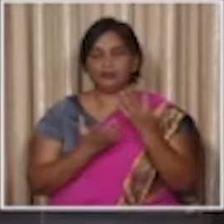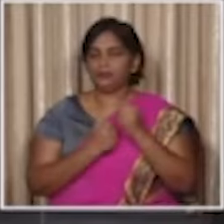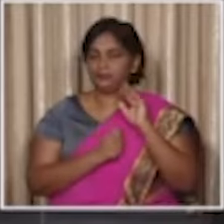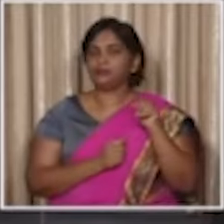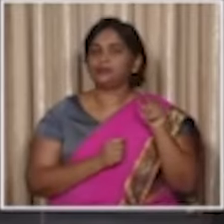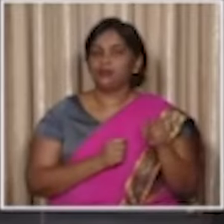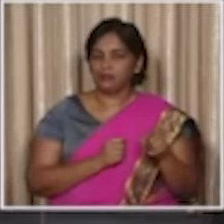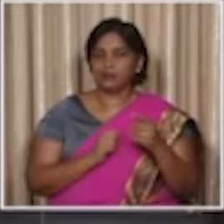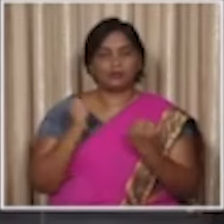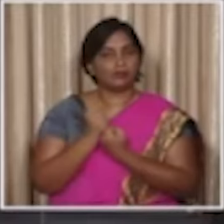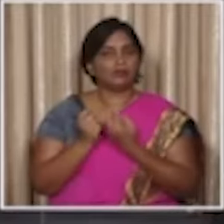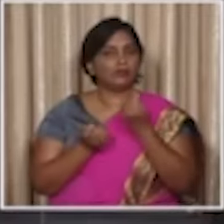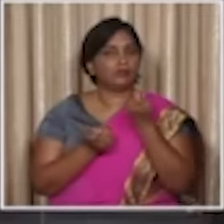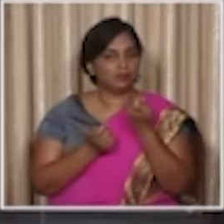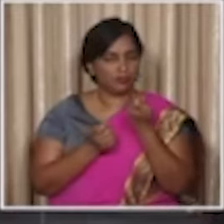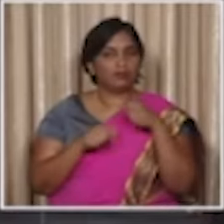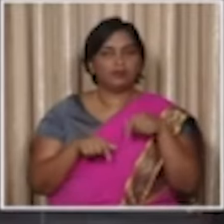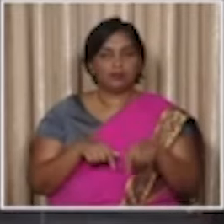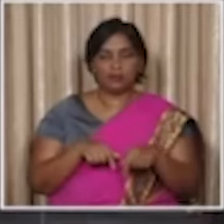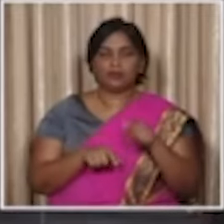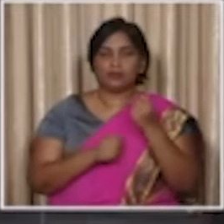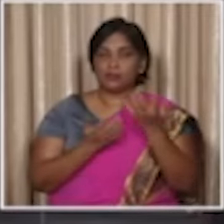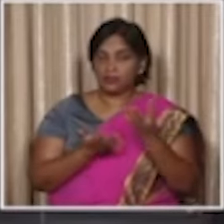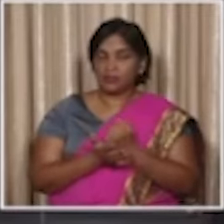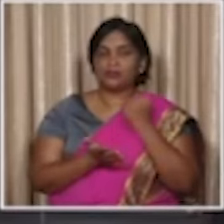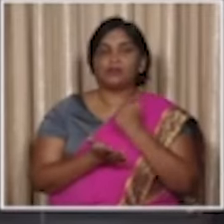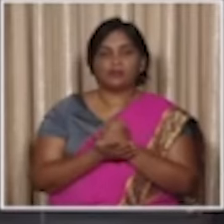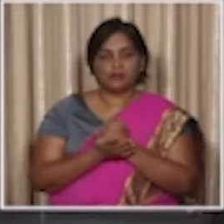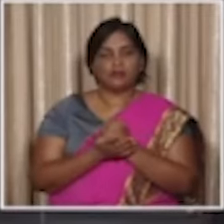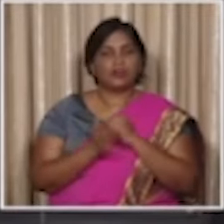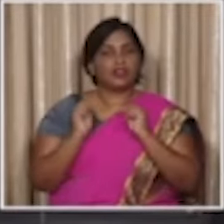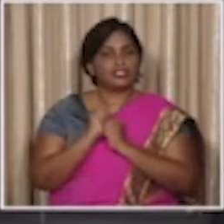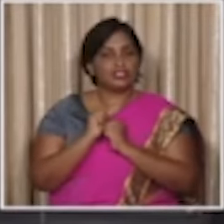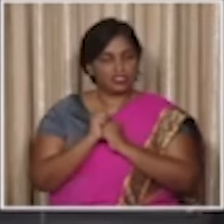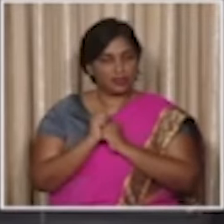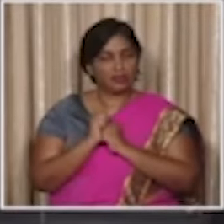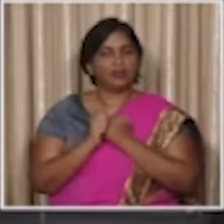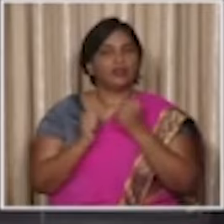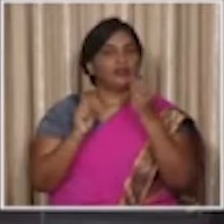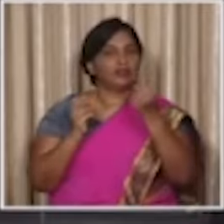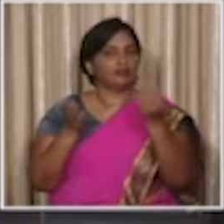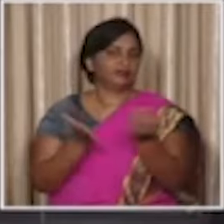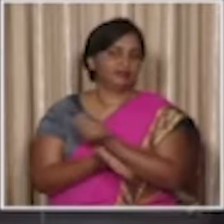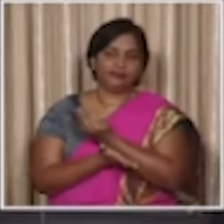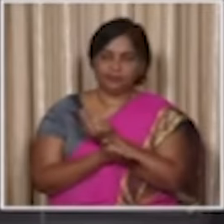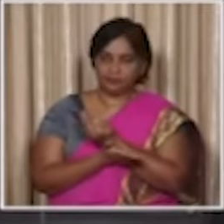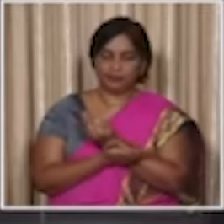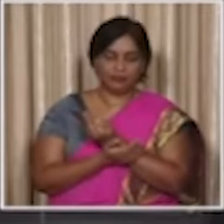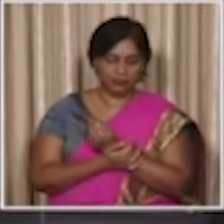තියෙනවා මේ දායකත්ව මුදල දැනට ප්‍රතිලාභයේ ලබන බැංකු ගිණුමෙන් සමුර්ධි ව්‍යාපාරයට